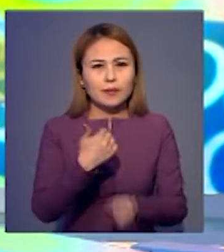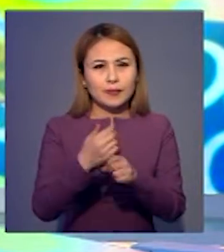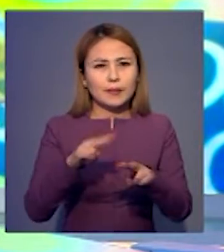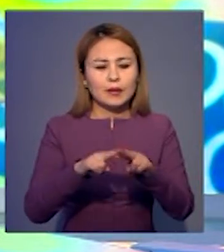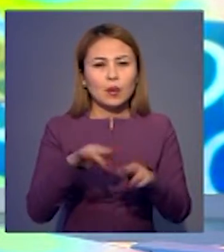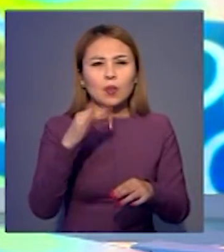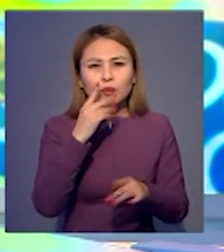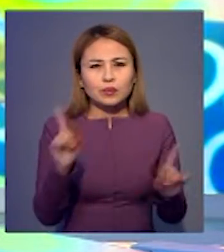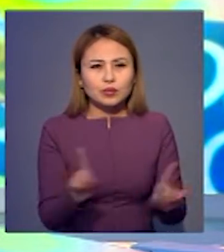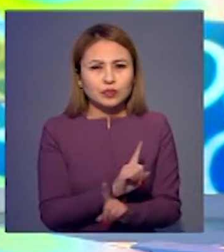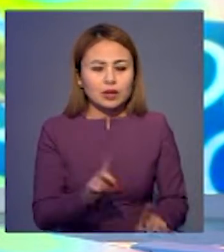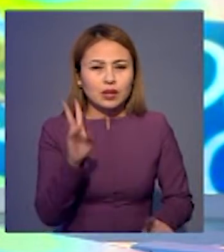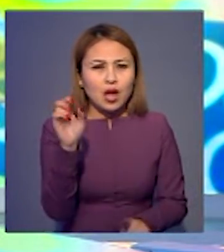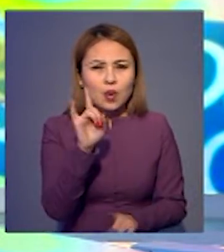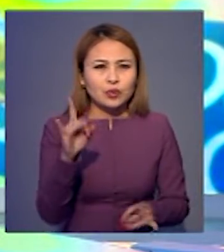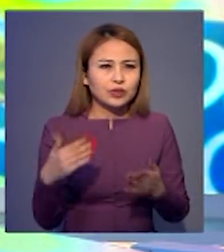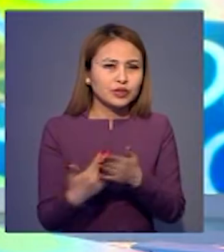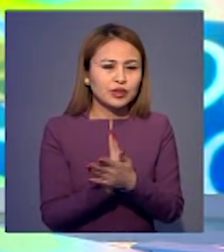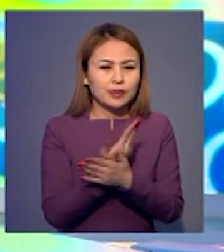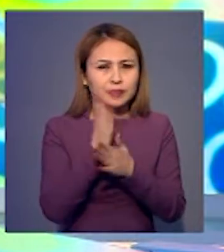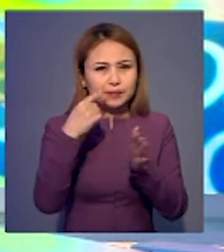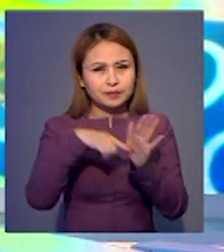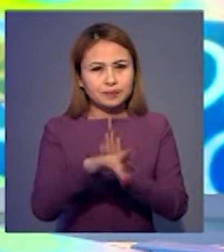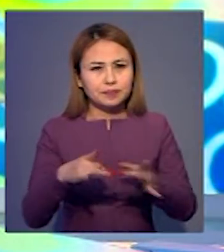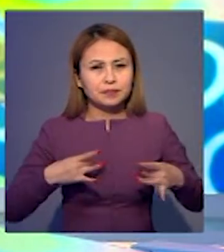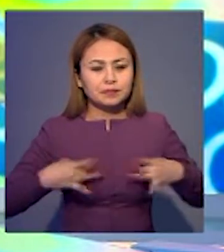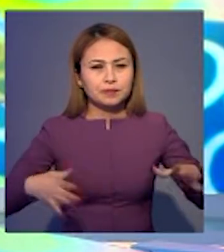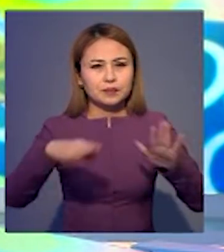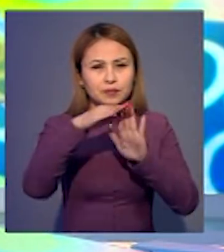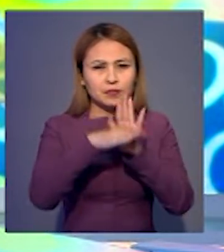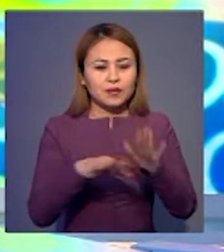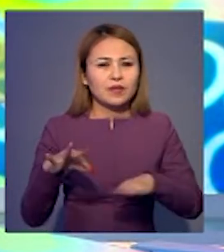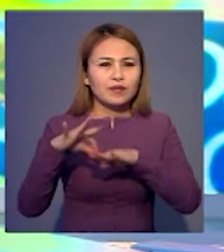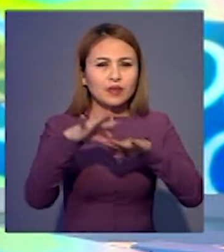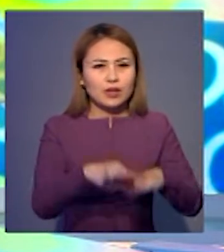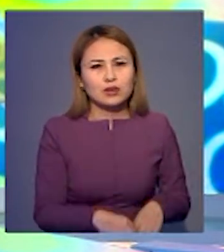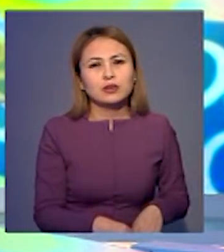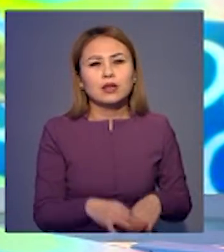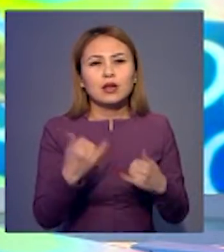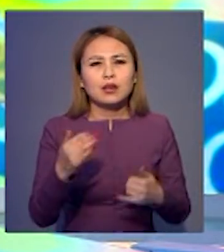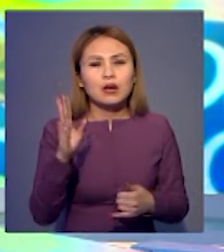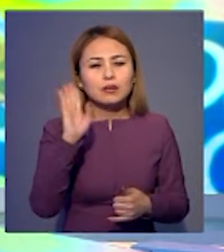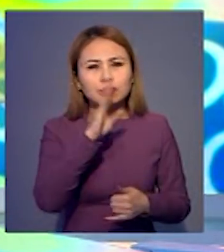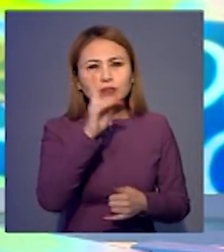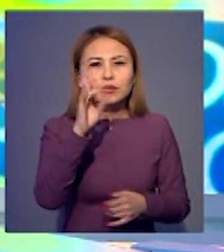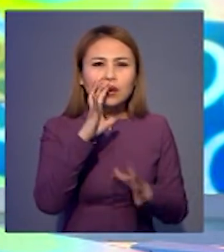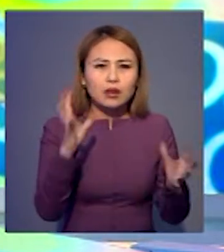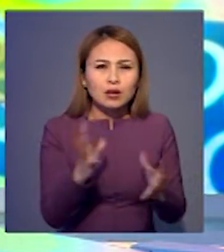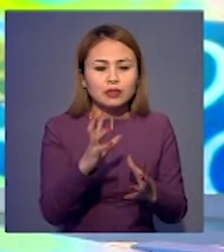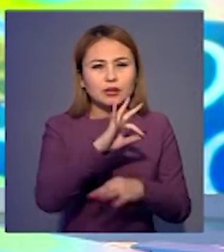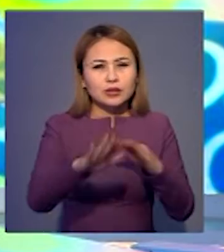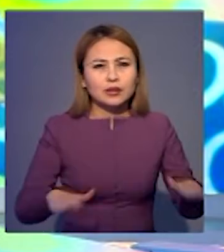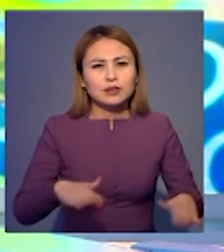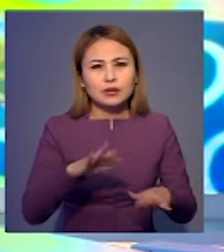Елордадағы ұлттық музейде Наурыз жаңару нышаны мерекелік шоу бағдарламасы өтіп жатыр. Шара аясында ата-ана қамқорлығынсыз